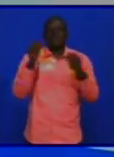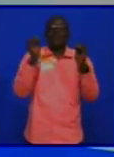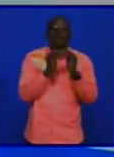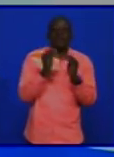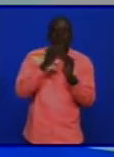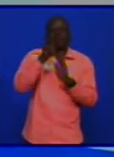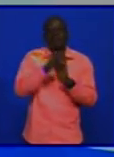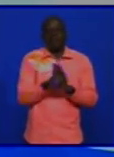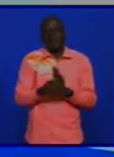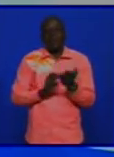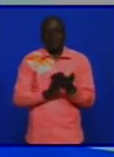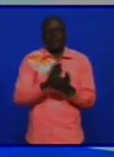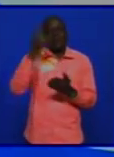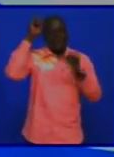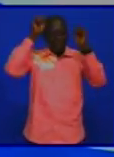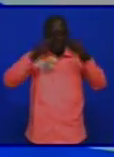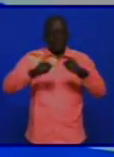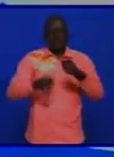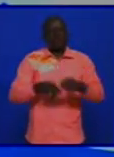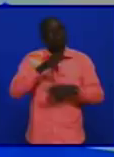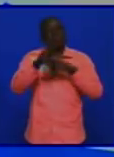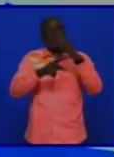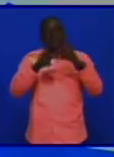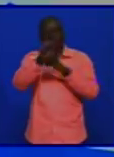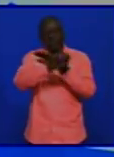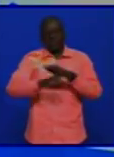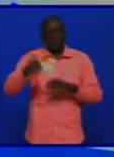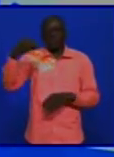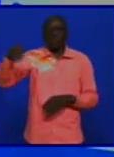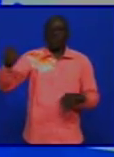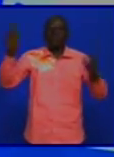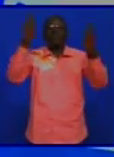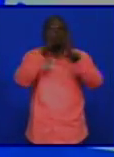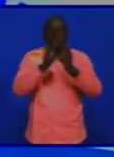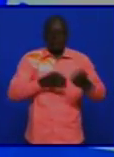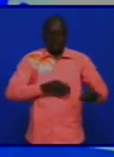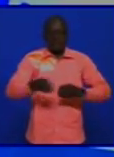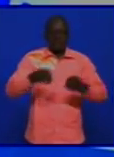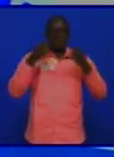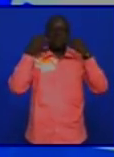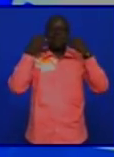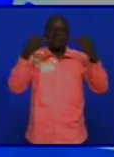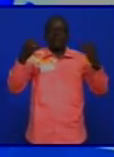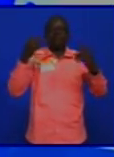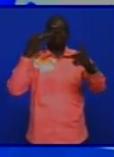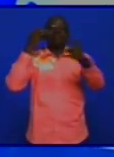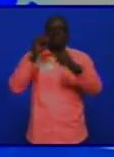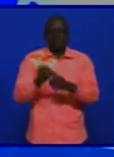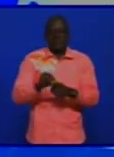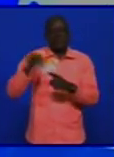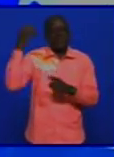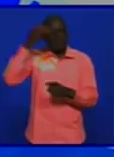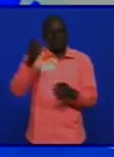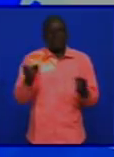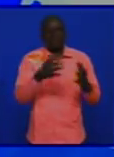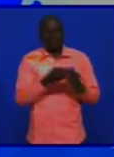la majorité au pouvoir aux populations du sud-ouest. Une rencontre d'échanges et d'informations dans le but de remobiliser les troupes en vue